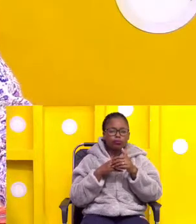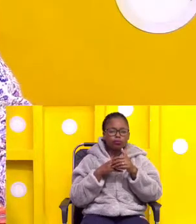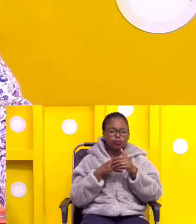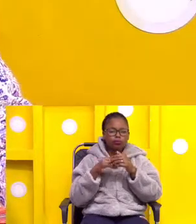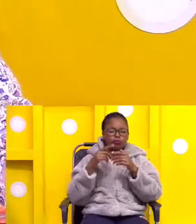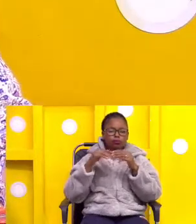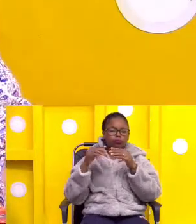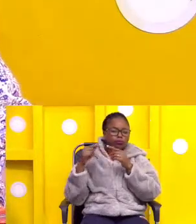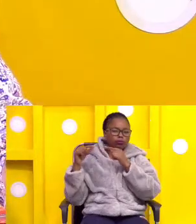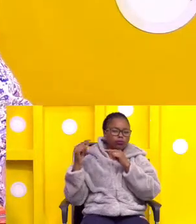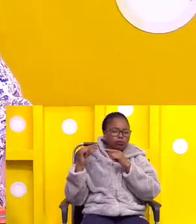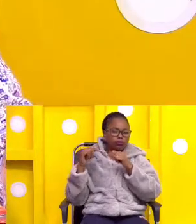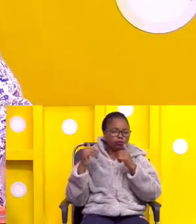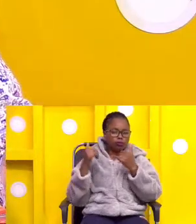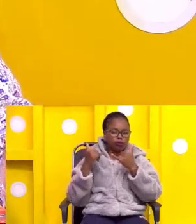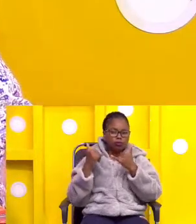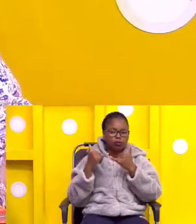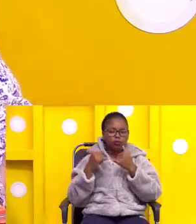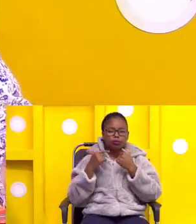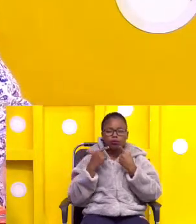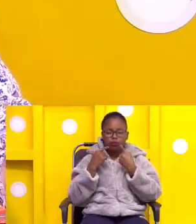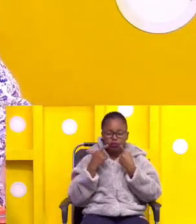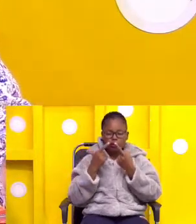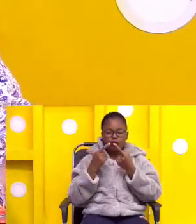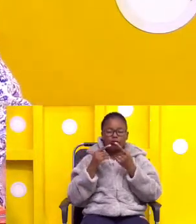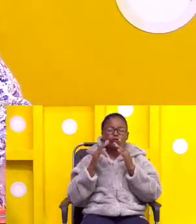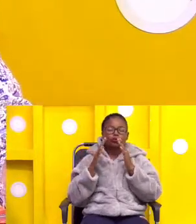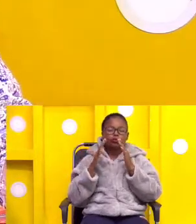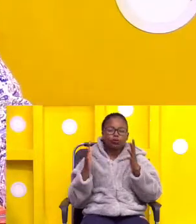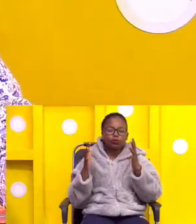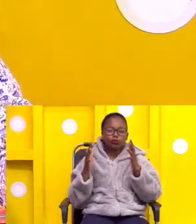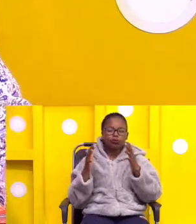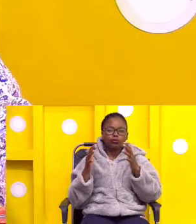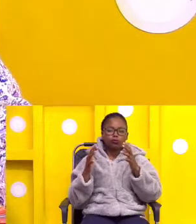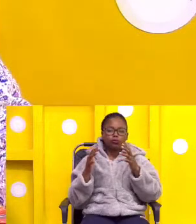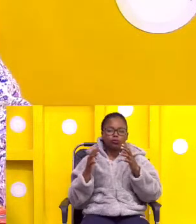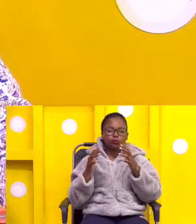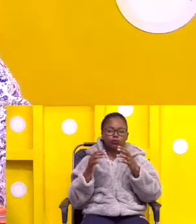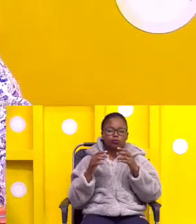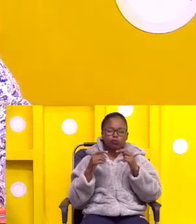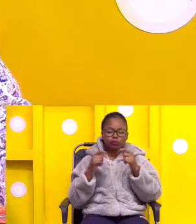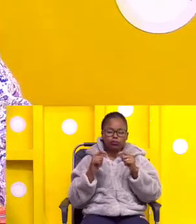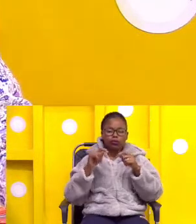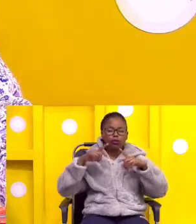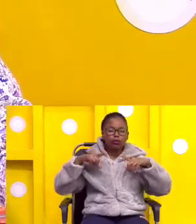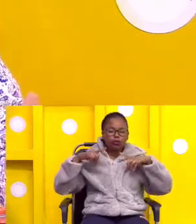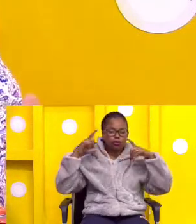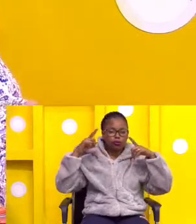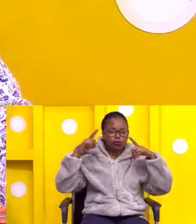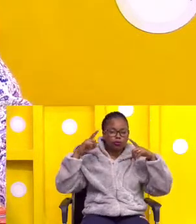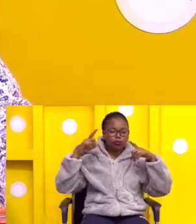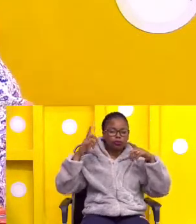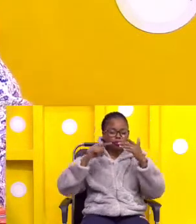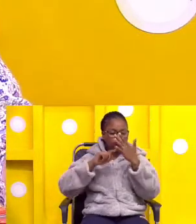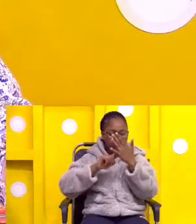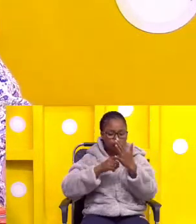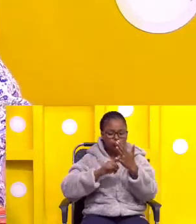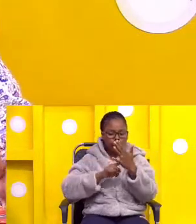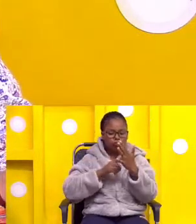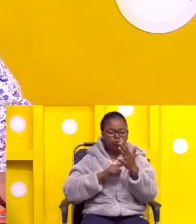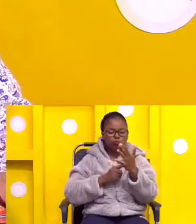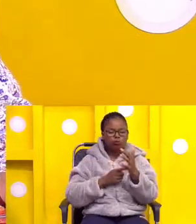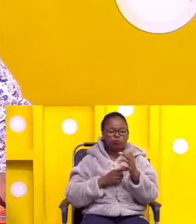generation ĩrĩa ĩkuo mĩarĩrie ciugo ng'ima mĩarĩrie ciugo ciĩ muoyo mĩrathĩre maũndũ manene